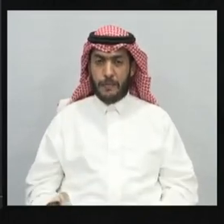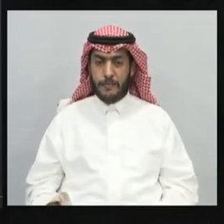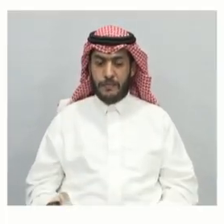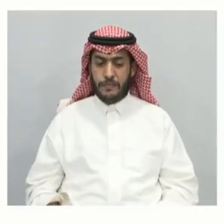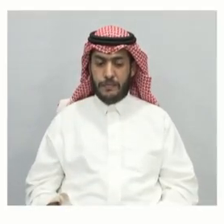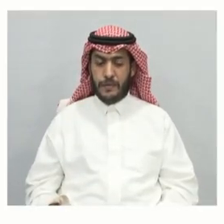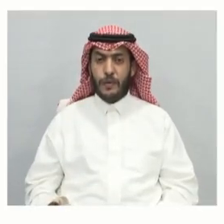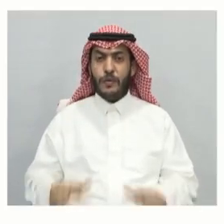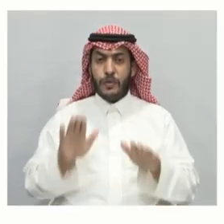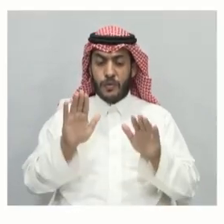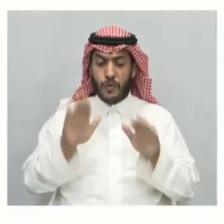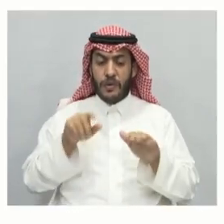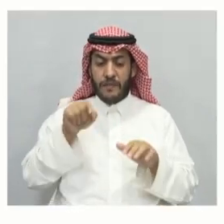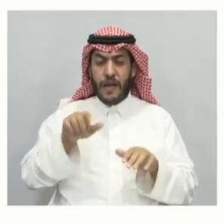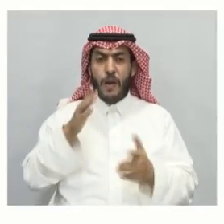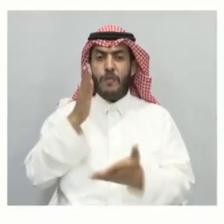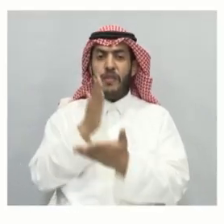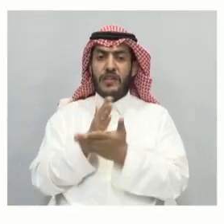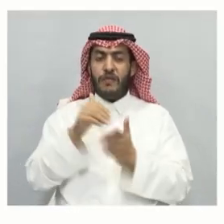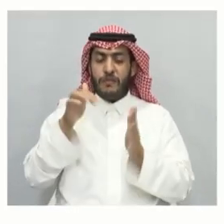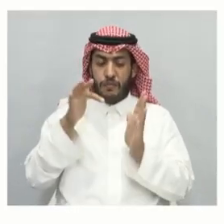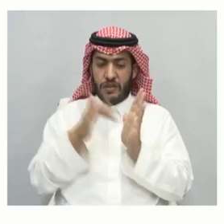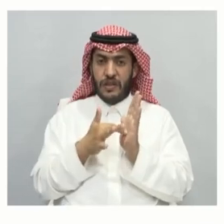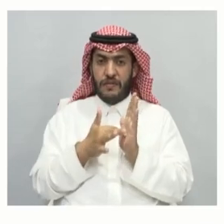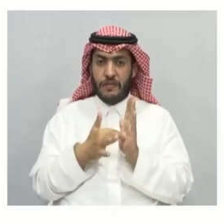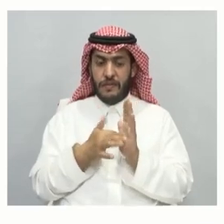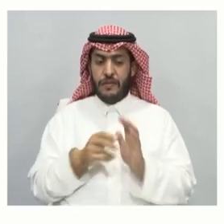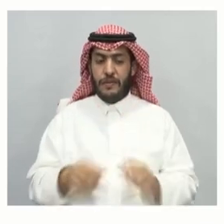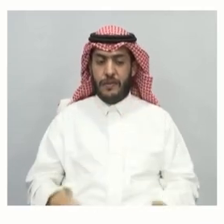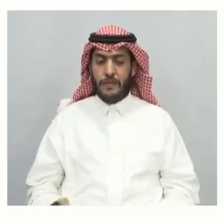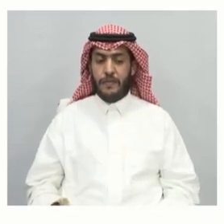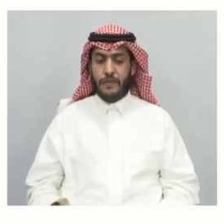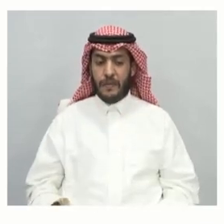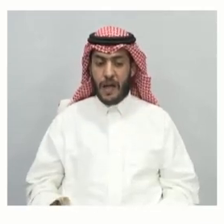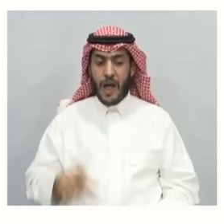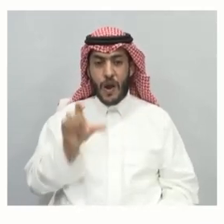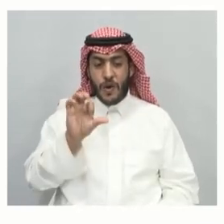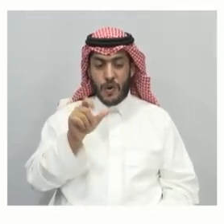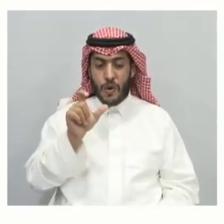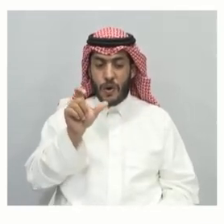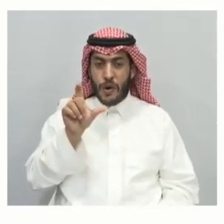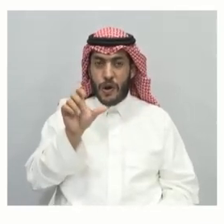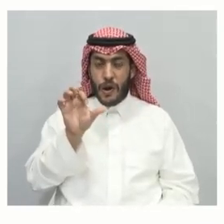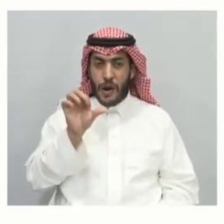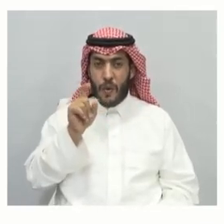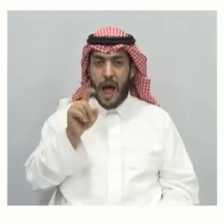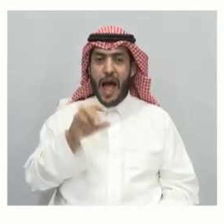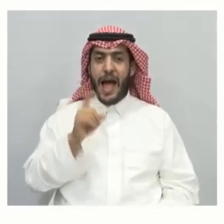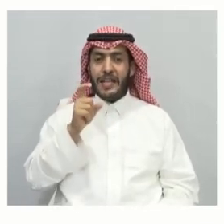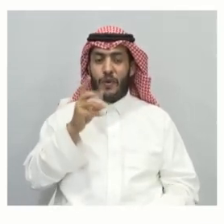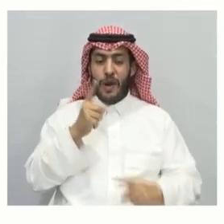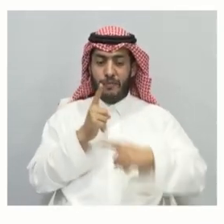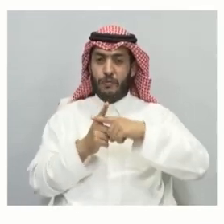الشحنه توجد في المنتصف يوجد في المنتصف زي ما ذكرت قبل شوي ان نواه الشي اللي هو لب الشي اللي هو يوجد وين